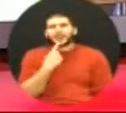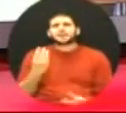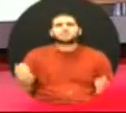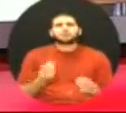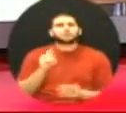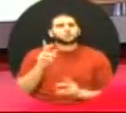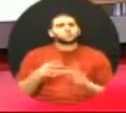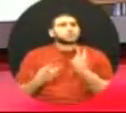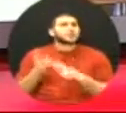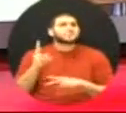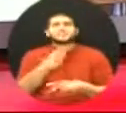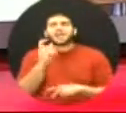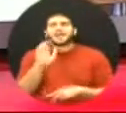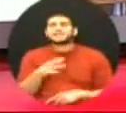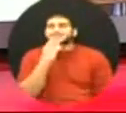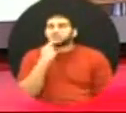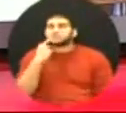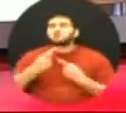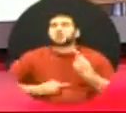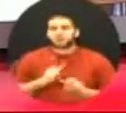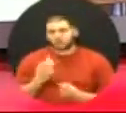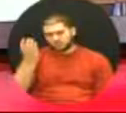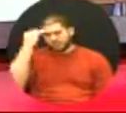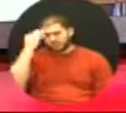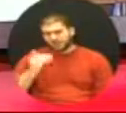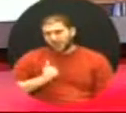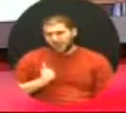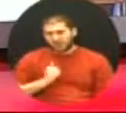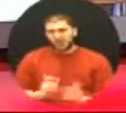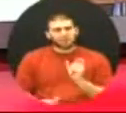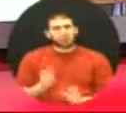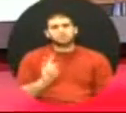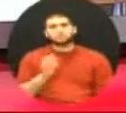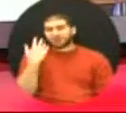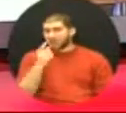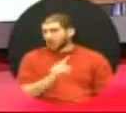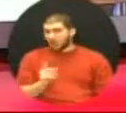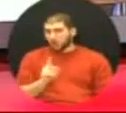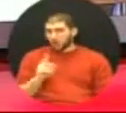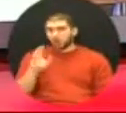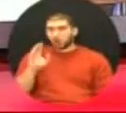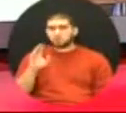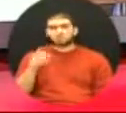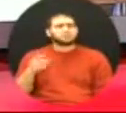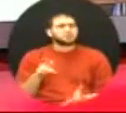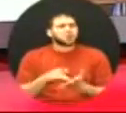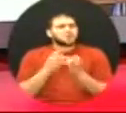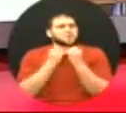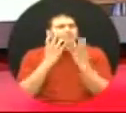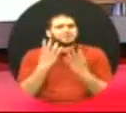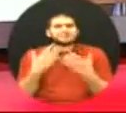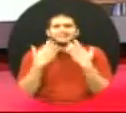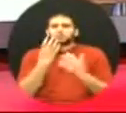עוברים שם למעלה מ-100,000 ישראלים בשנה. תלמידים, חיילים, אנשים. מי שהיה שם זה לא מאוזוליאום, זה מקום מדהים, זה הסיפור